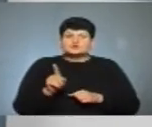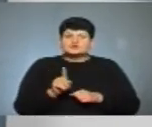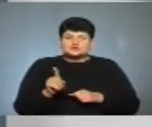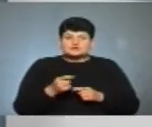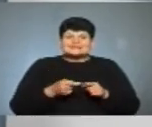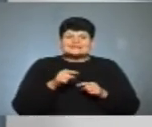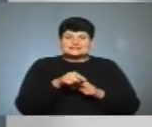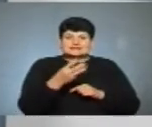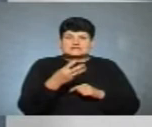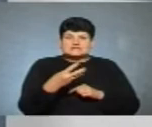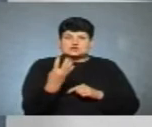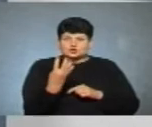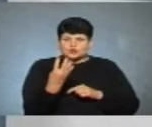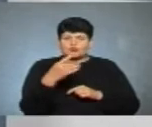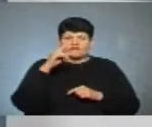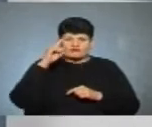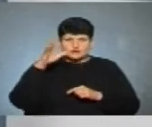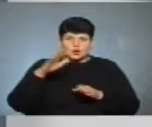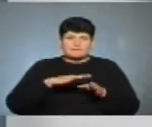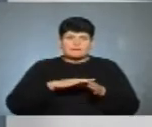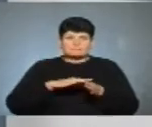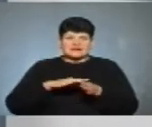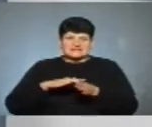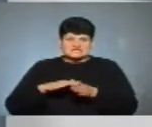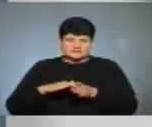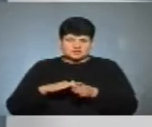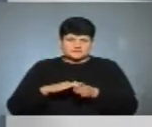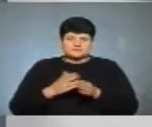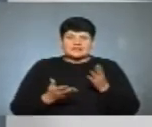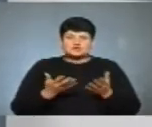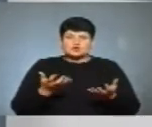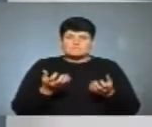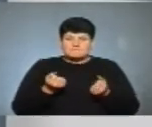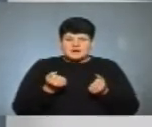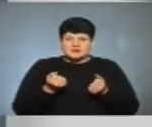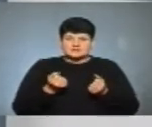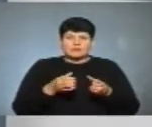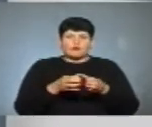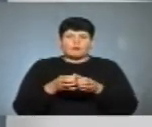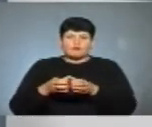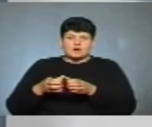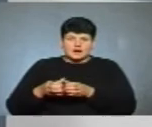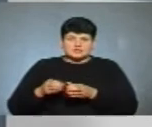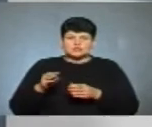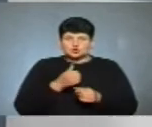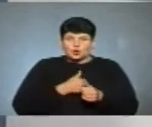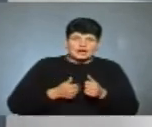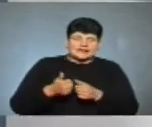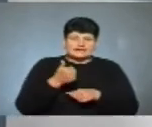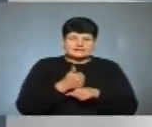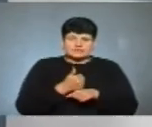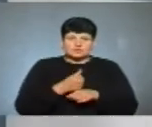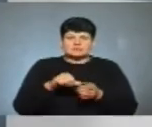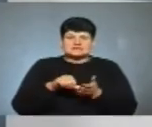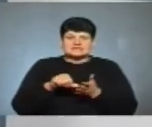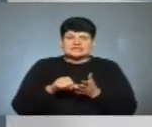цих 34 відомих прізвищ, якщо брати в розрізі партій, то лідирують